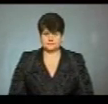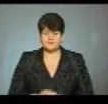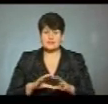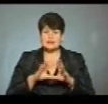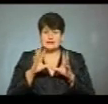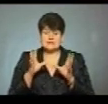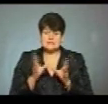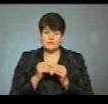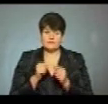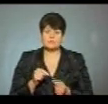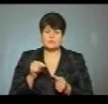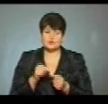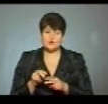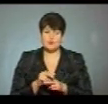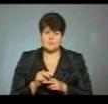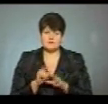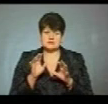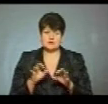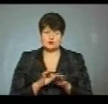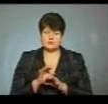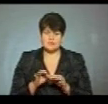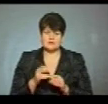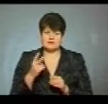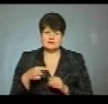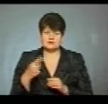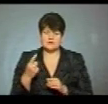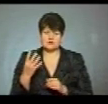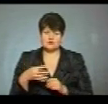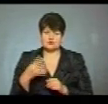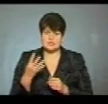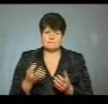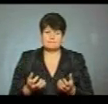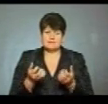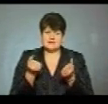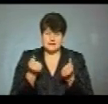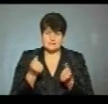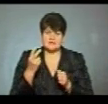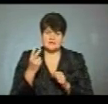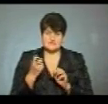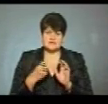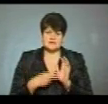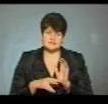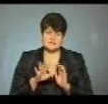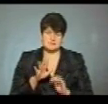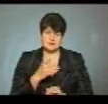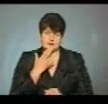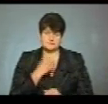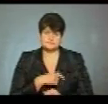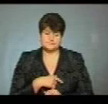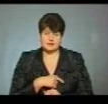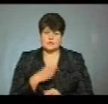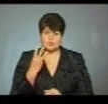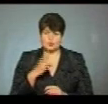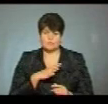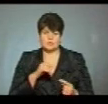Загалом, відповідну поправку до законопроєкту номер 2144 підтримали 275 нардепів. Проти голосували